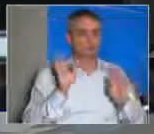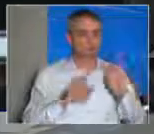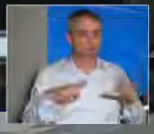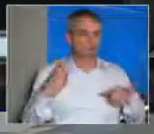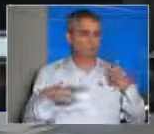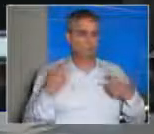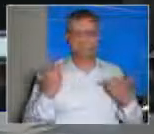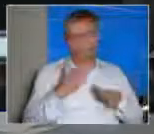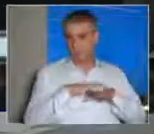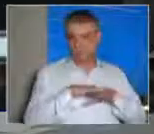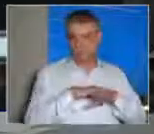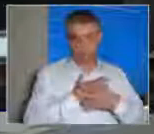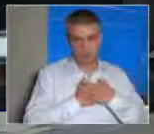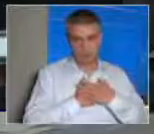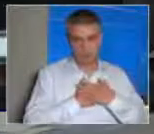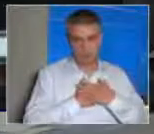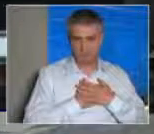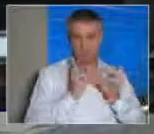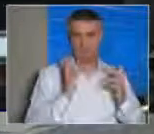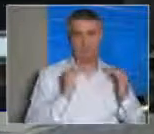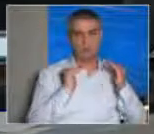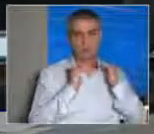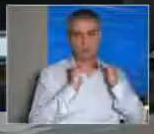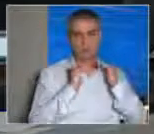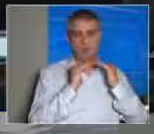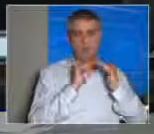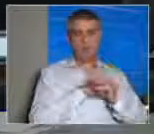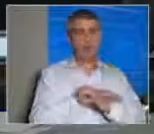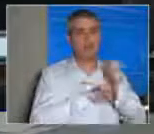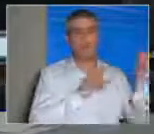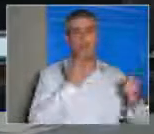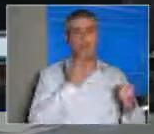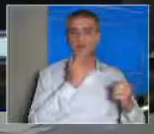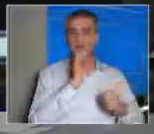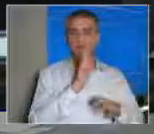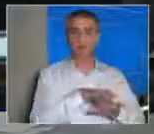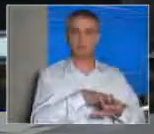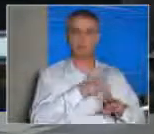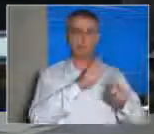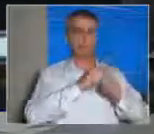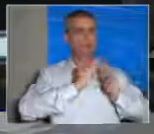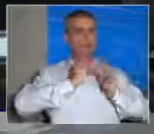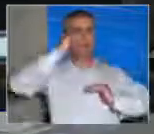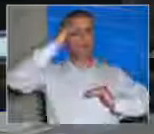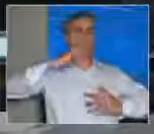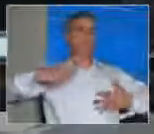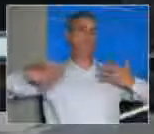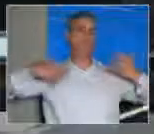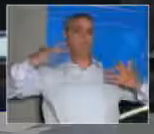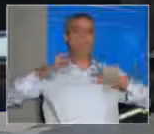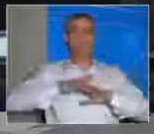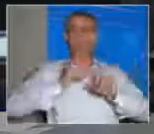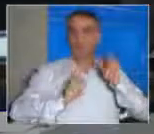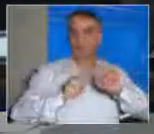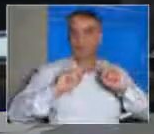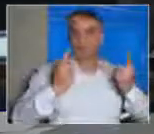שזה משהו שסליחה, עם יד על הלב, מאוד מתאים לשמאל בישראל, שעדיין מרגיש שהוא למעלה, עדיין מרגיש